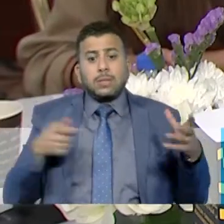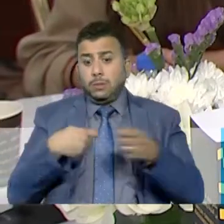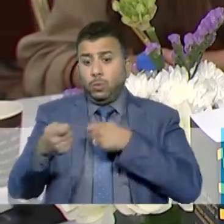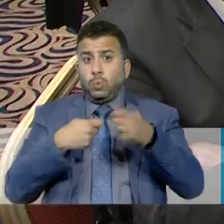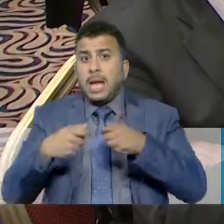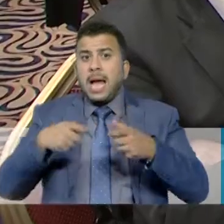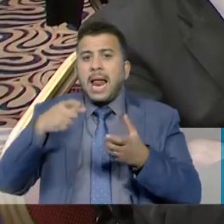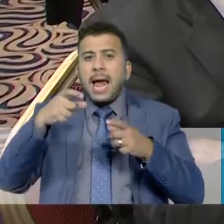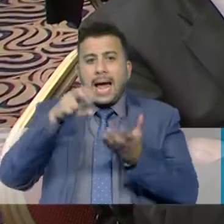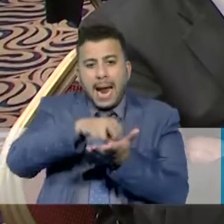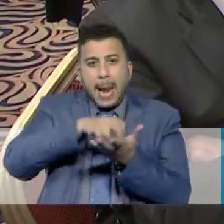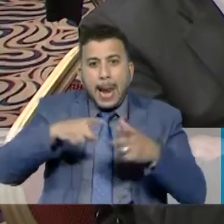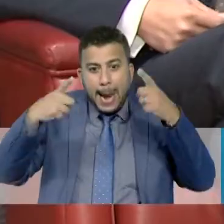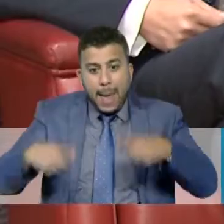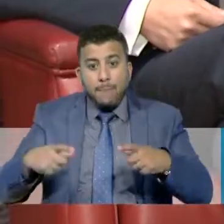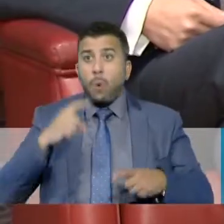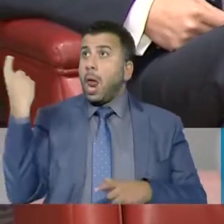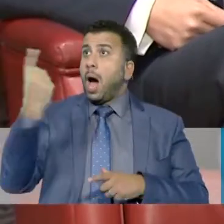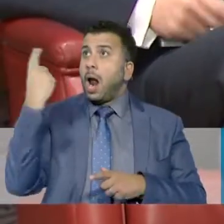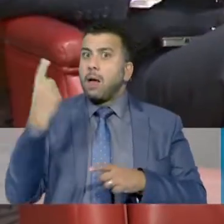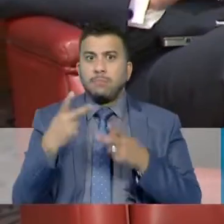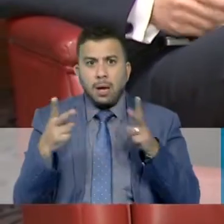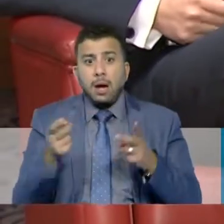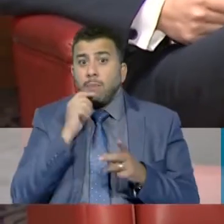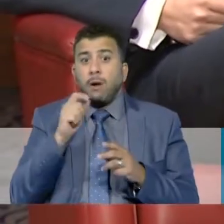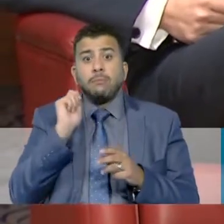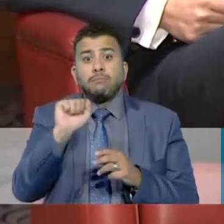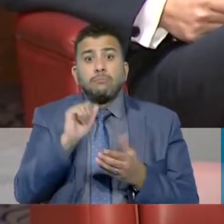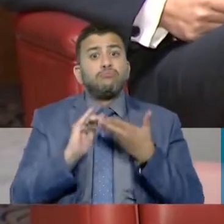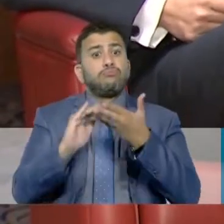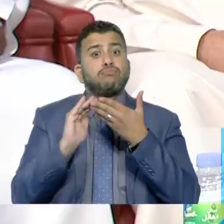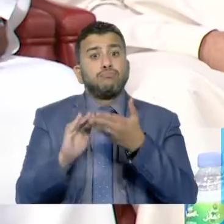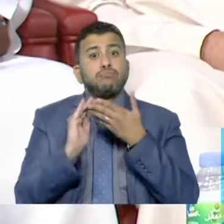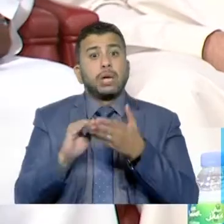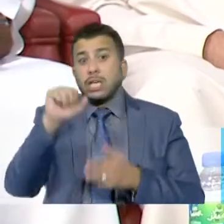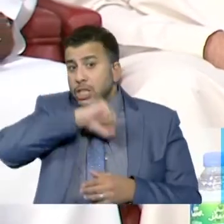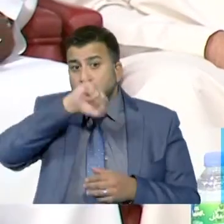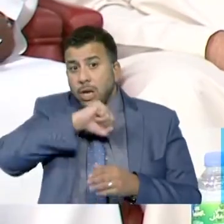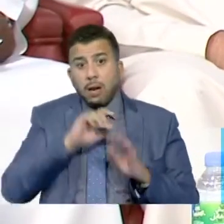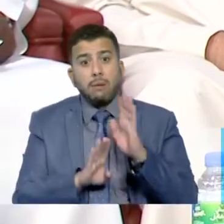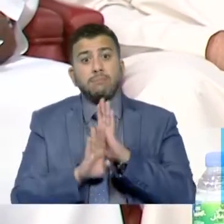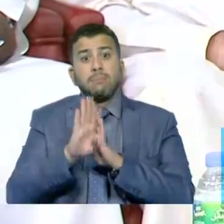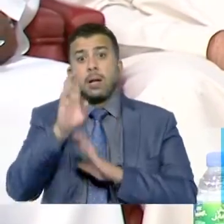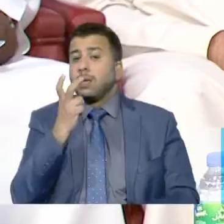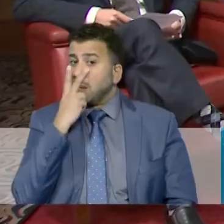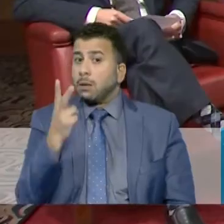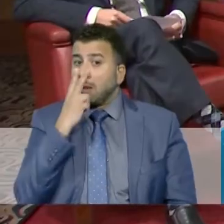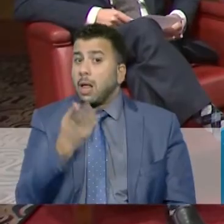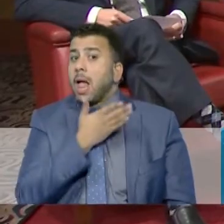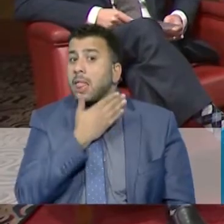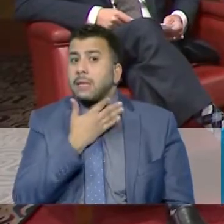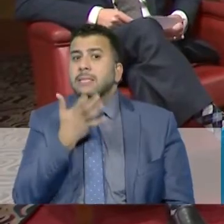الإقليمية والعالمية، ناهيك عن التعريف بالفرص الواعدة التي تسخر بها الشارقة وإطلاعهم على